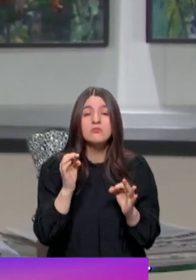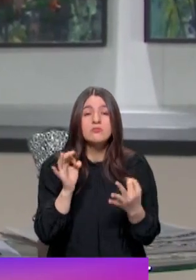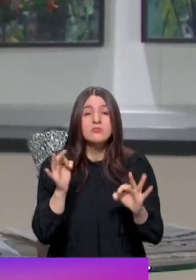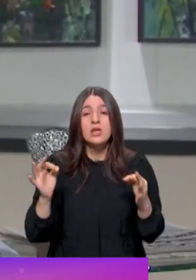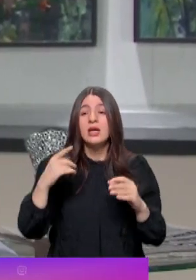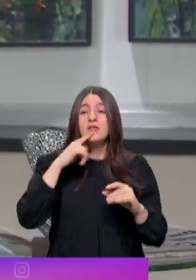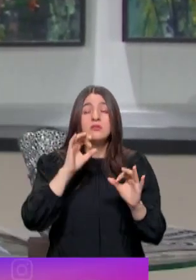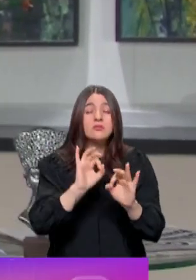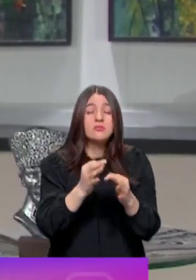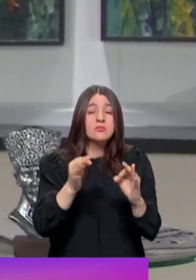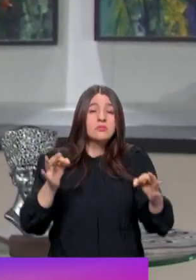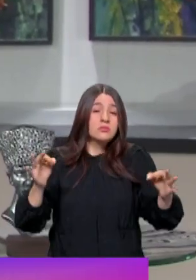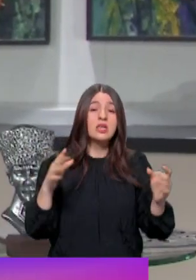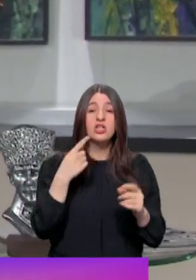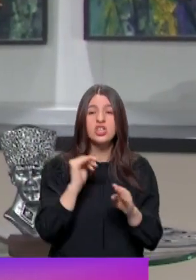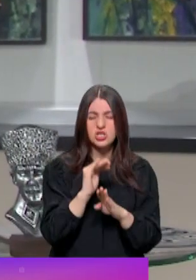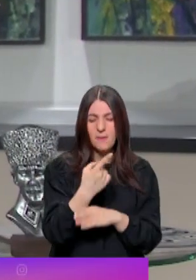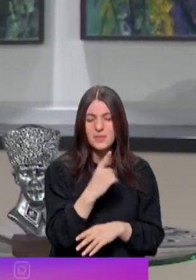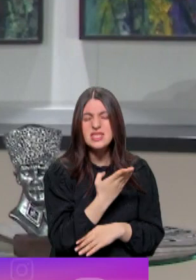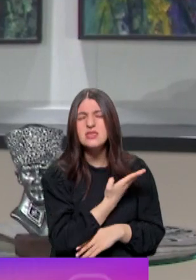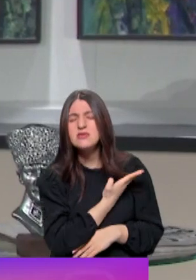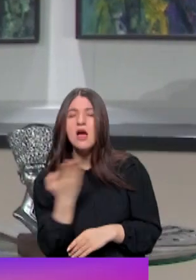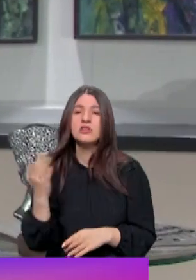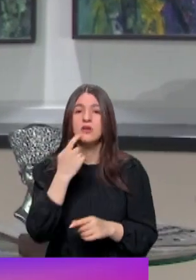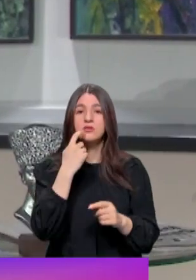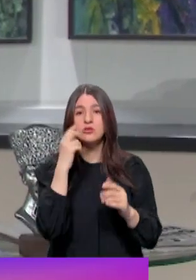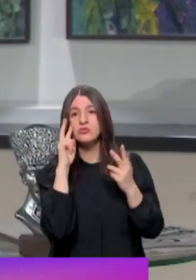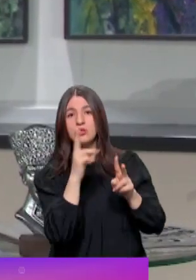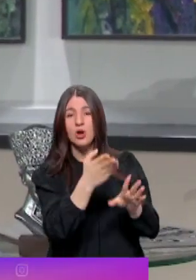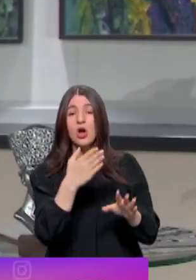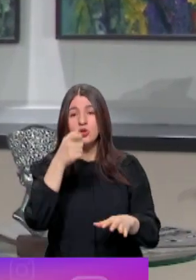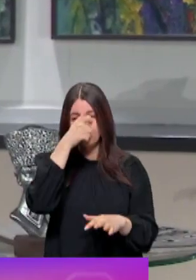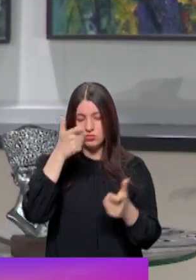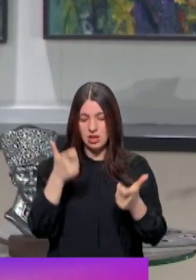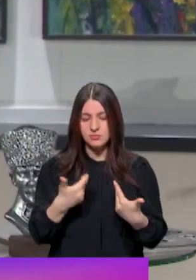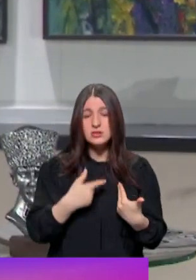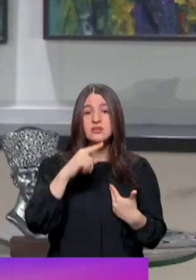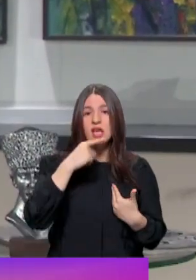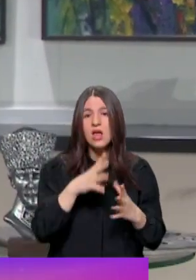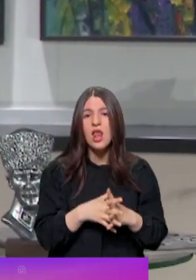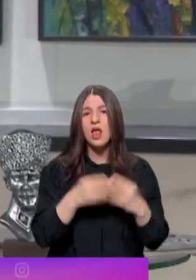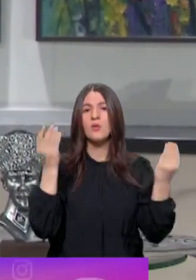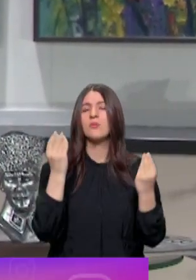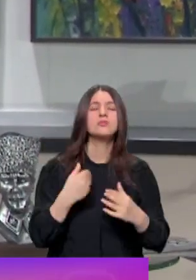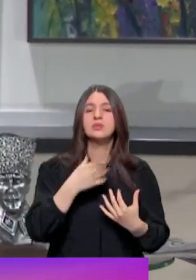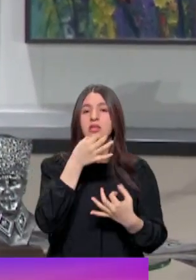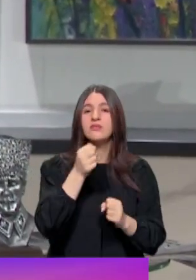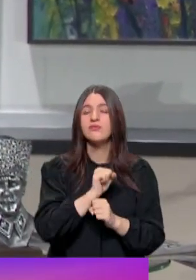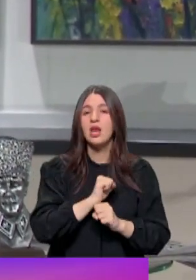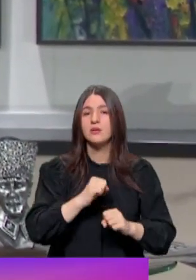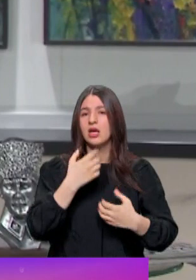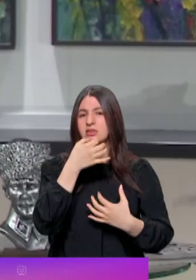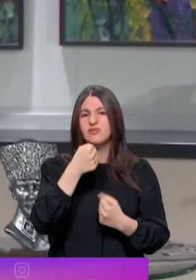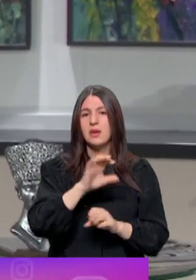zeytinlikler kutsaldır, yaşamın binlerce yıldır sembolüdür onlar. Ülkemizin zeytinliklerinin yok olmasına izin veremeyiz. Mesela biraz